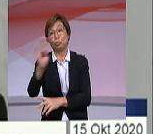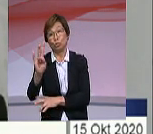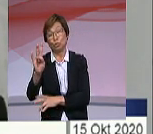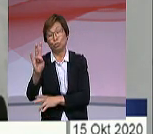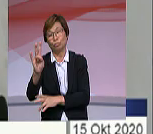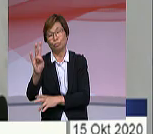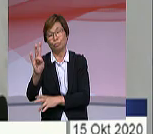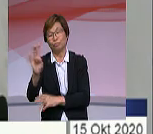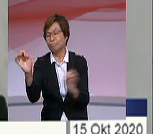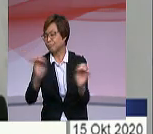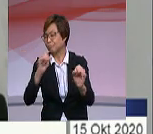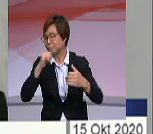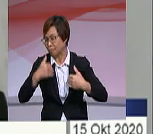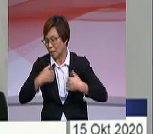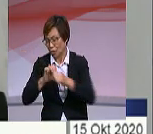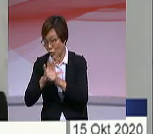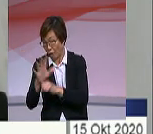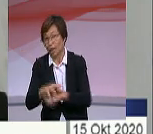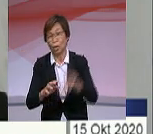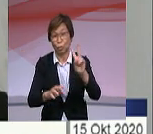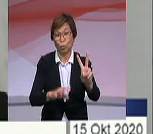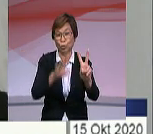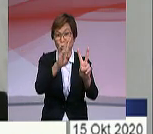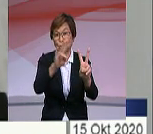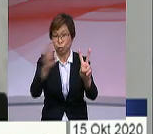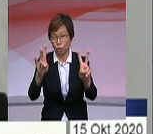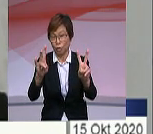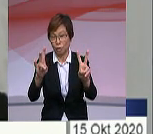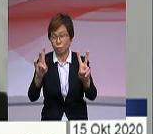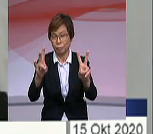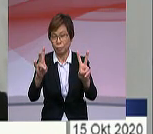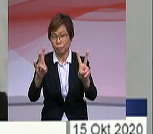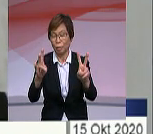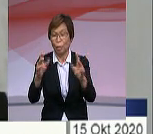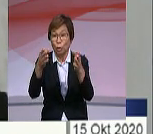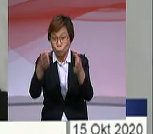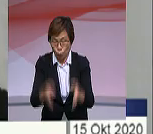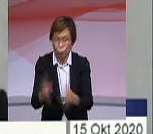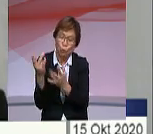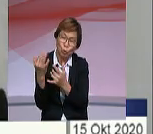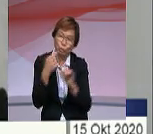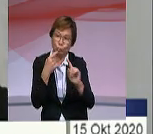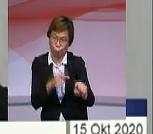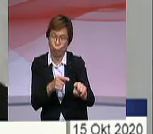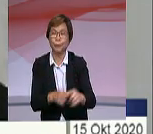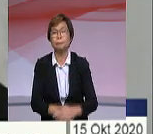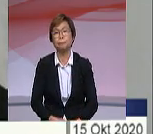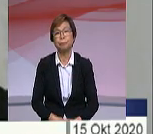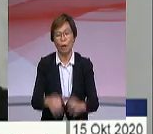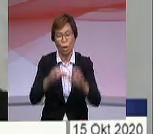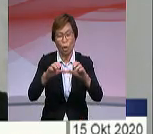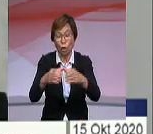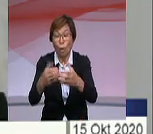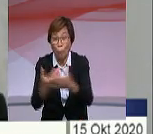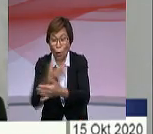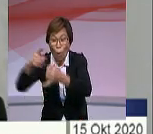47 individu adalah negatif dan 277 individu masih menunggu keputusan. Kluster baru